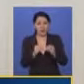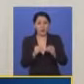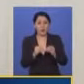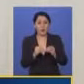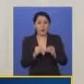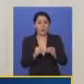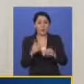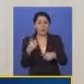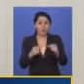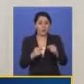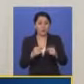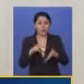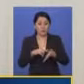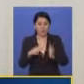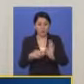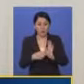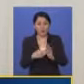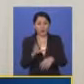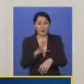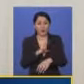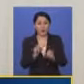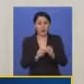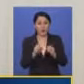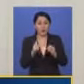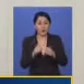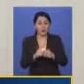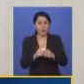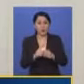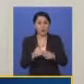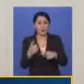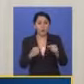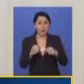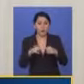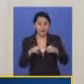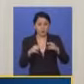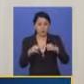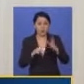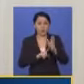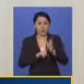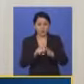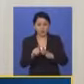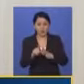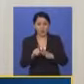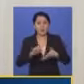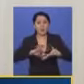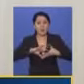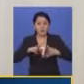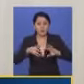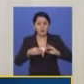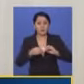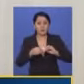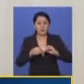бастаймыз деген жоспарымыз болған еді. 11 ферманың құрылысы басталып кетті. Сол нәтижесінде